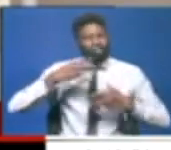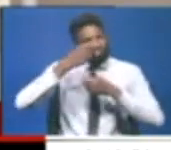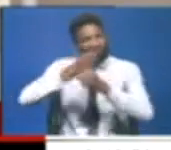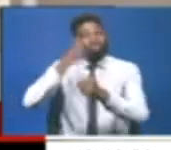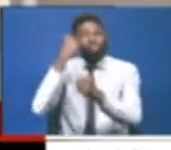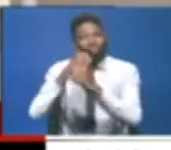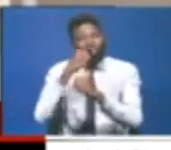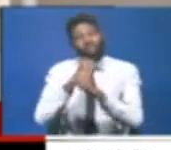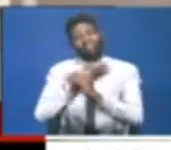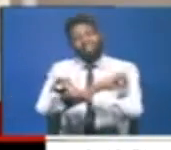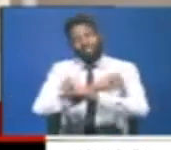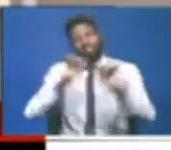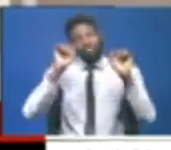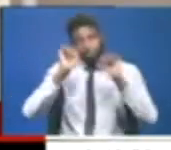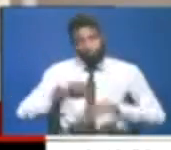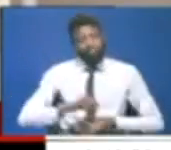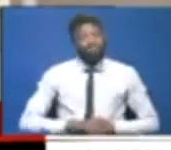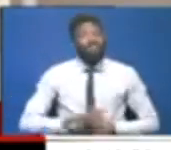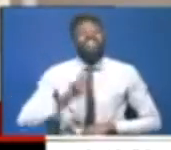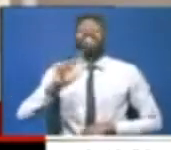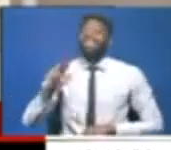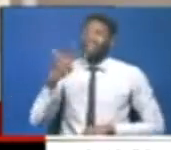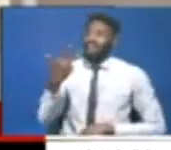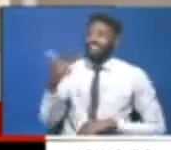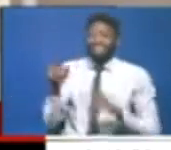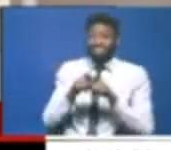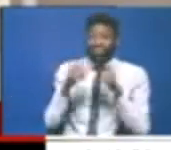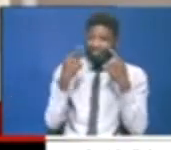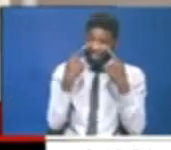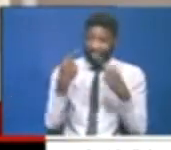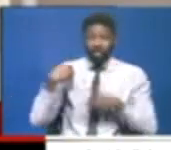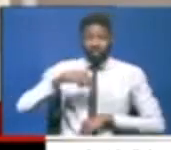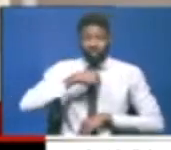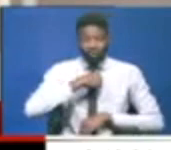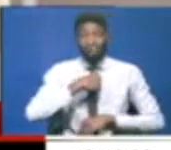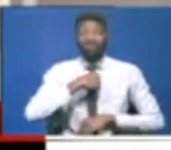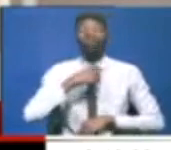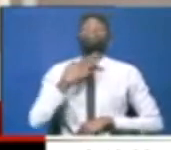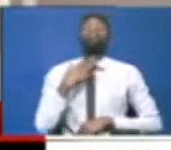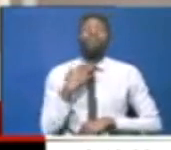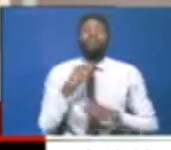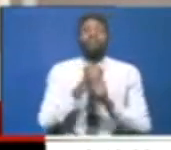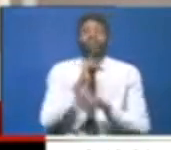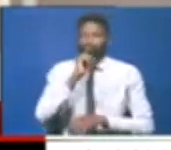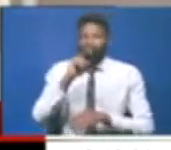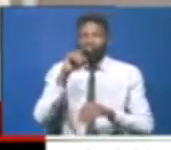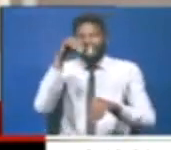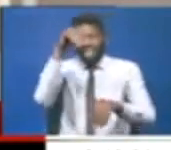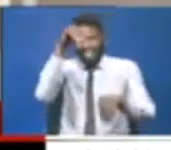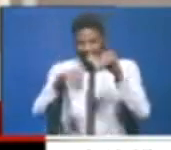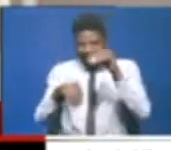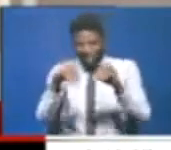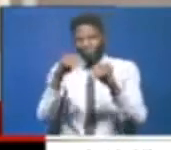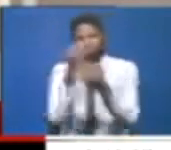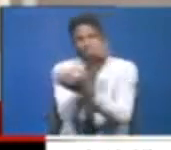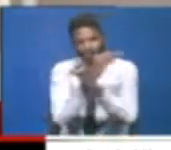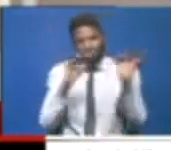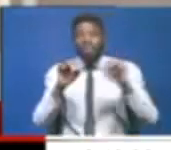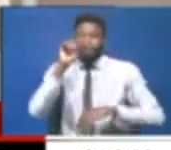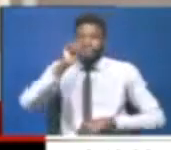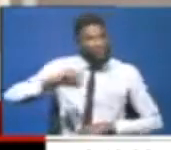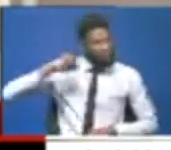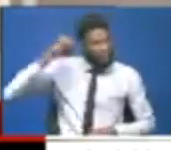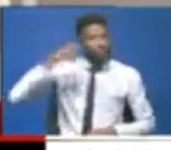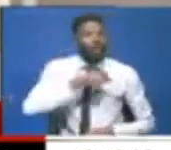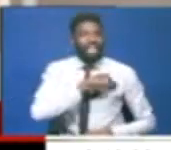katika kuangalia tuko na uchaguzi, tuko na uchaguzi ambao ni huru, ni mambo ya agents, political agents katika polling station. Unajua